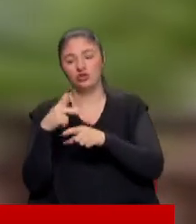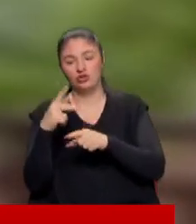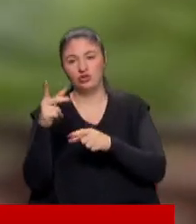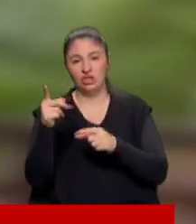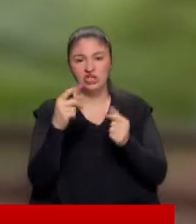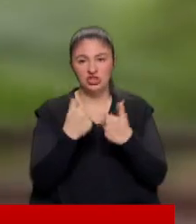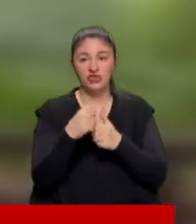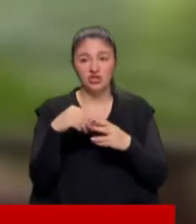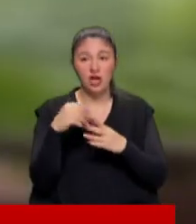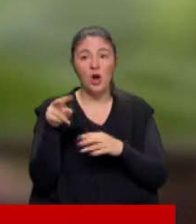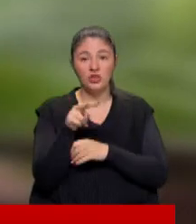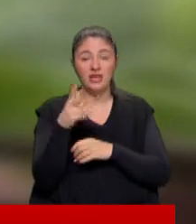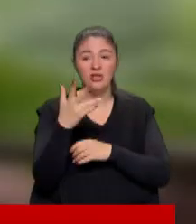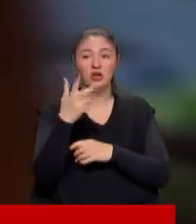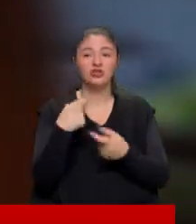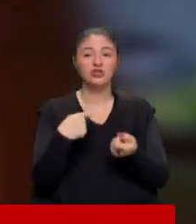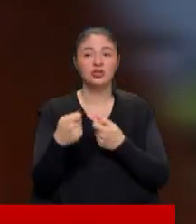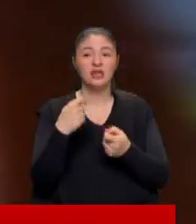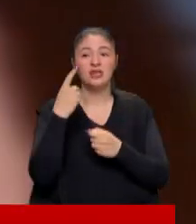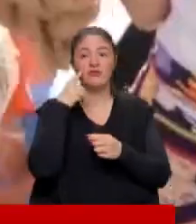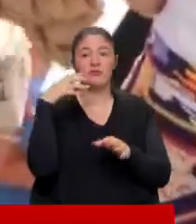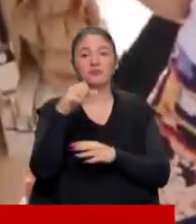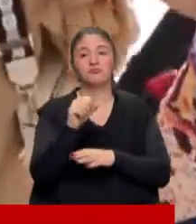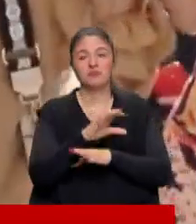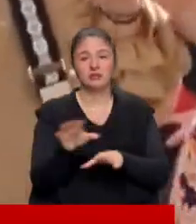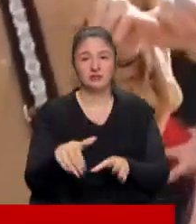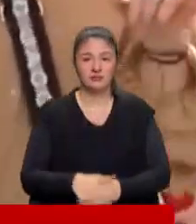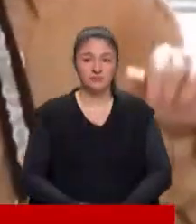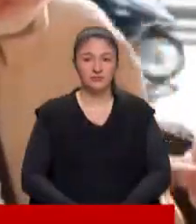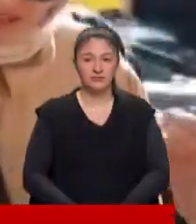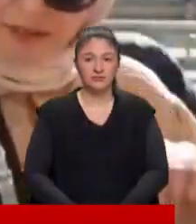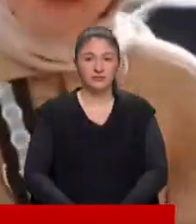de. Ancak onların da 3 şirketine kayyum atandı.